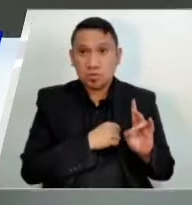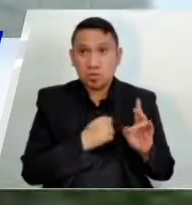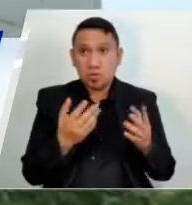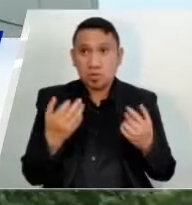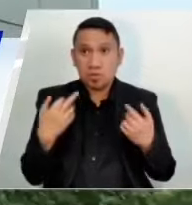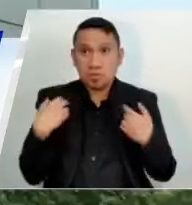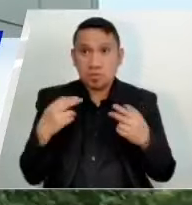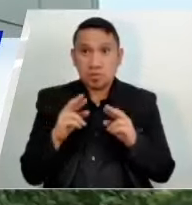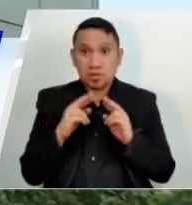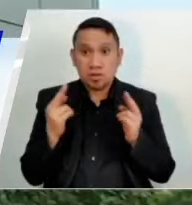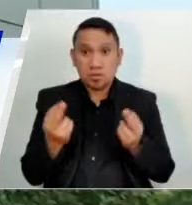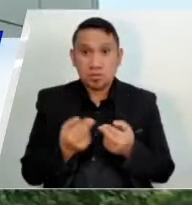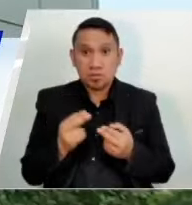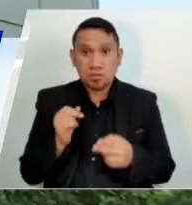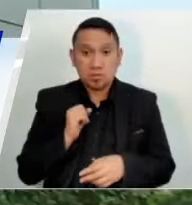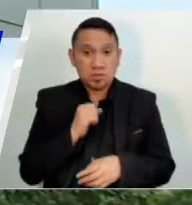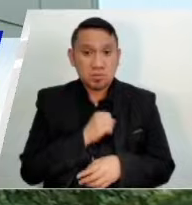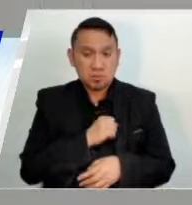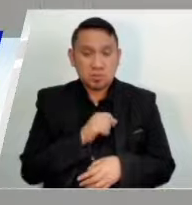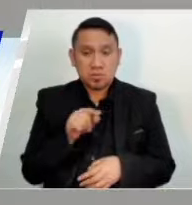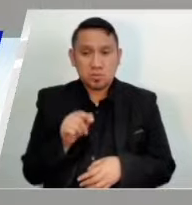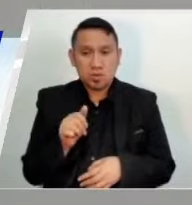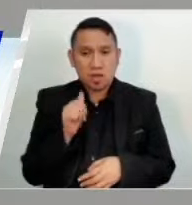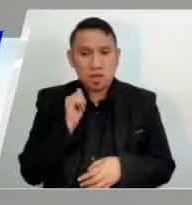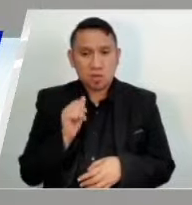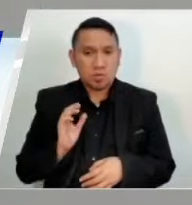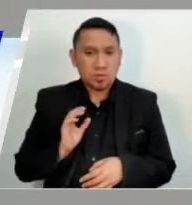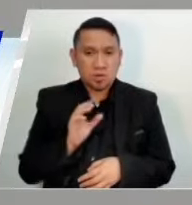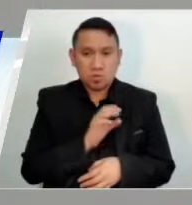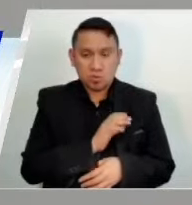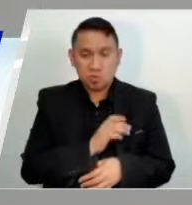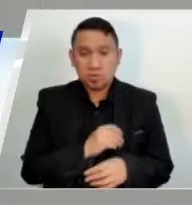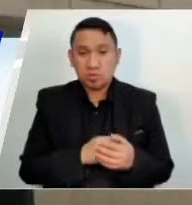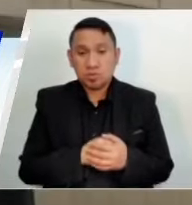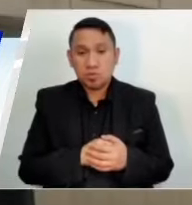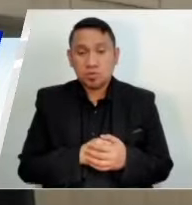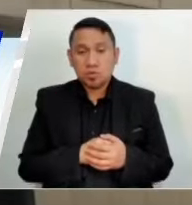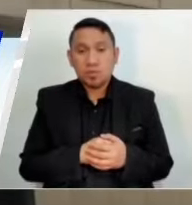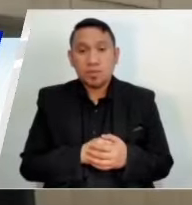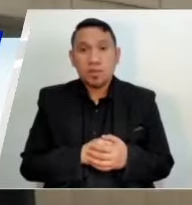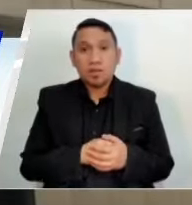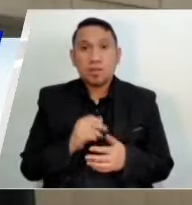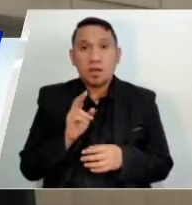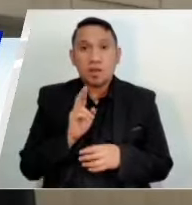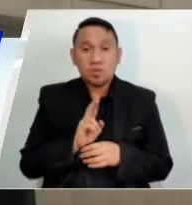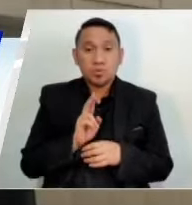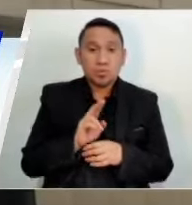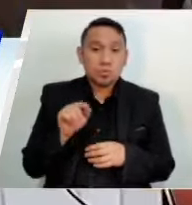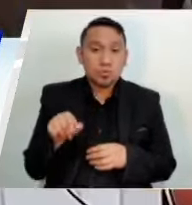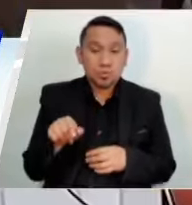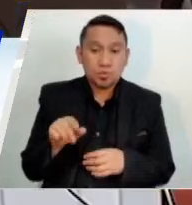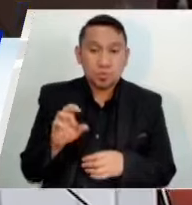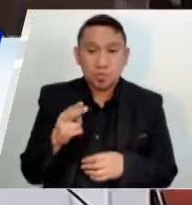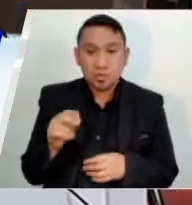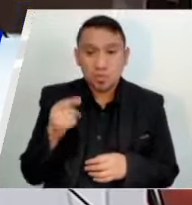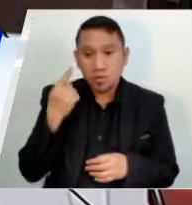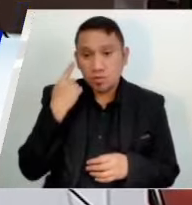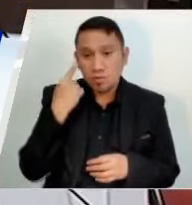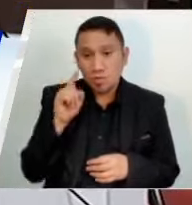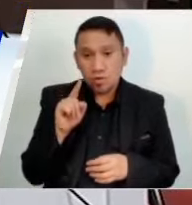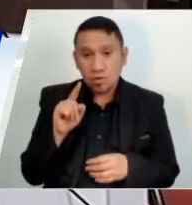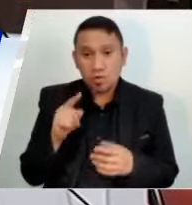senador. Kontra rin ang mga kongresista na isabay ang plebisito sa Chacha sa eleksyon 2025. May hamon